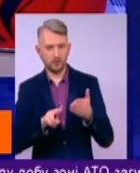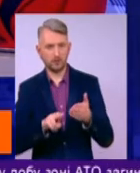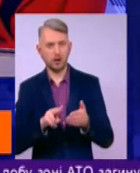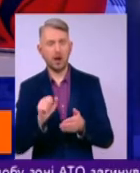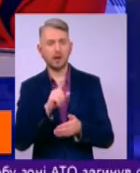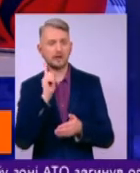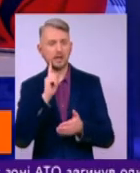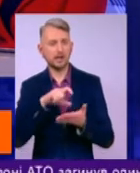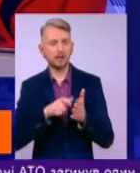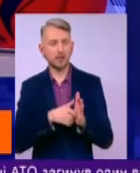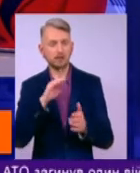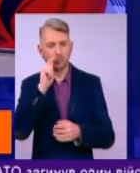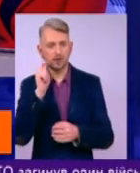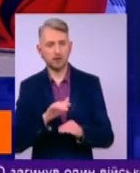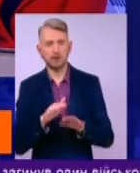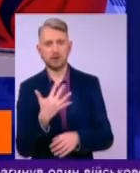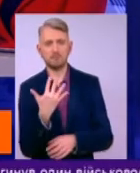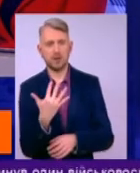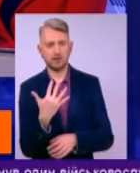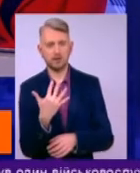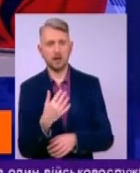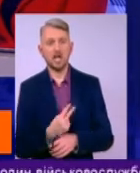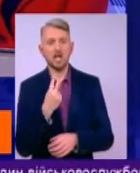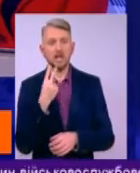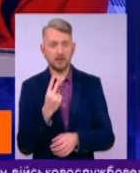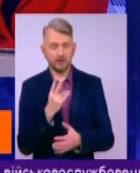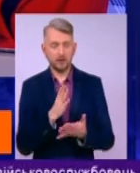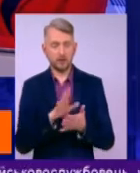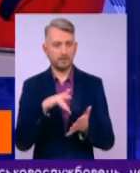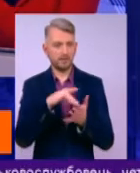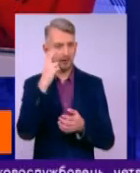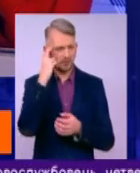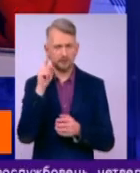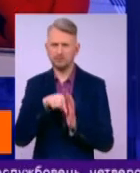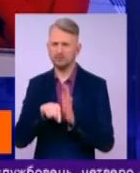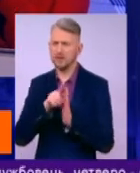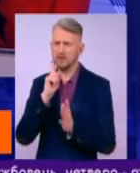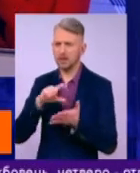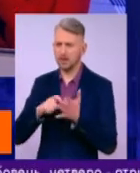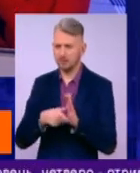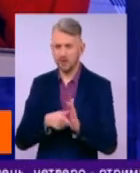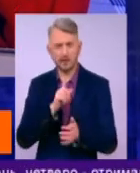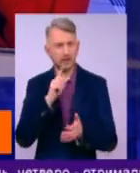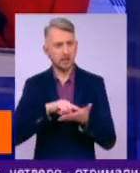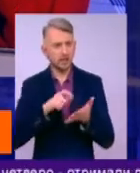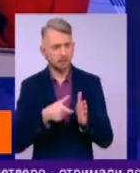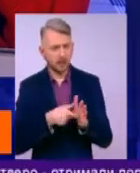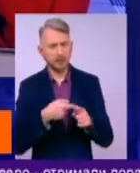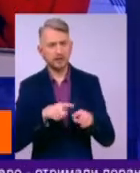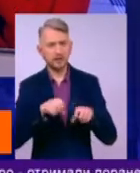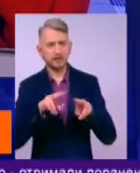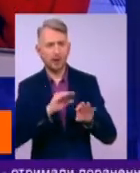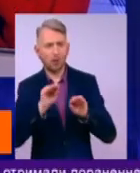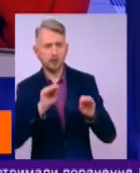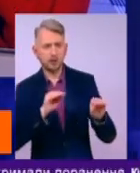кімнат в Україні, щоб ви розуміли, всього 5, дві з яких в місті Києві. А що таке тому, зелена кімната – це спеціально облаштована